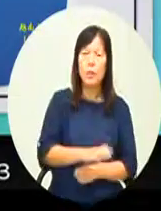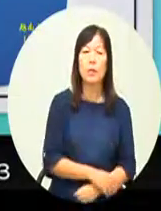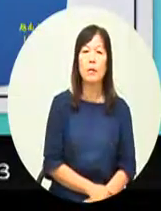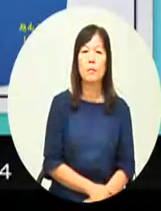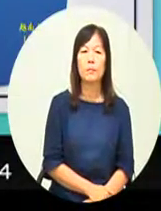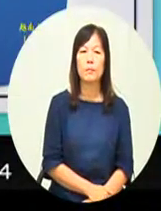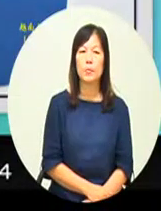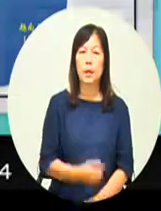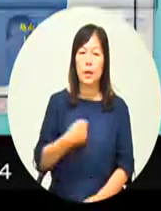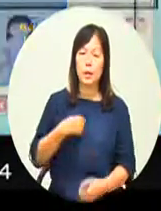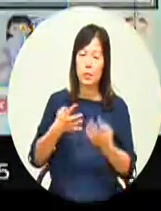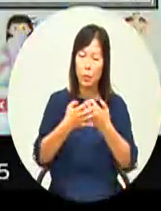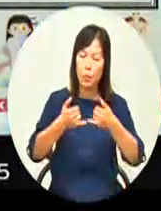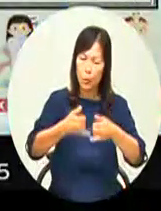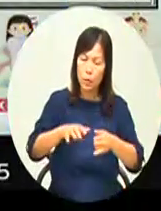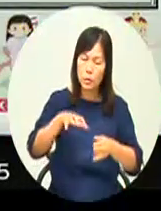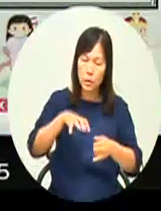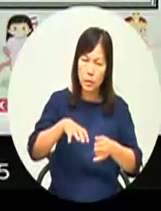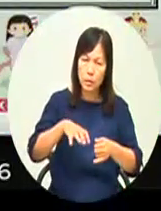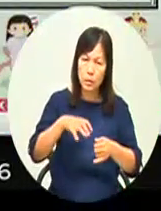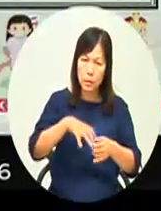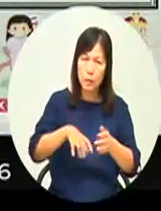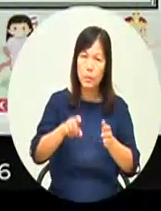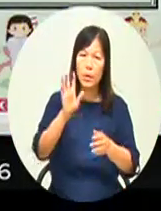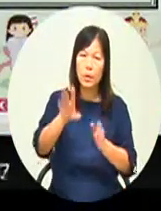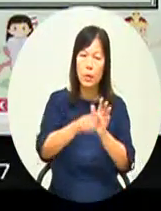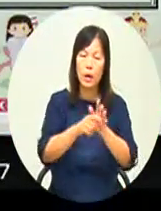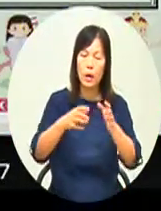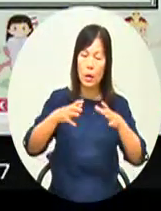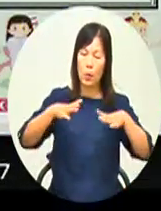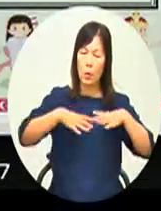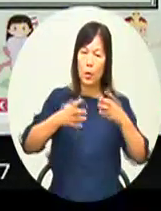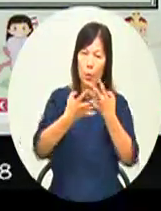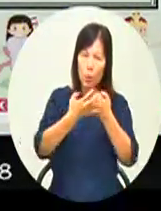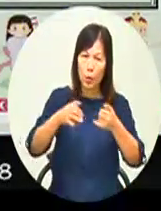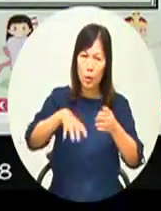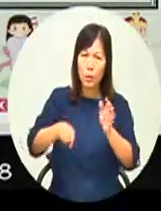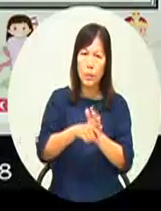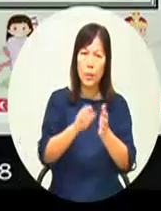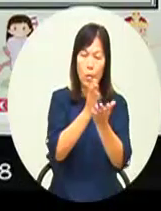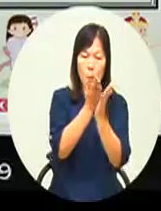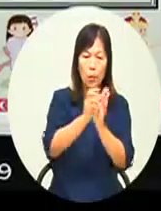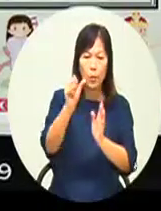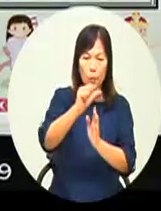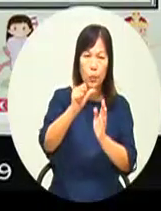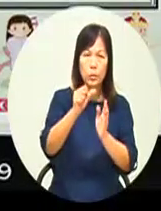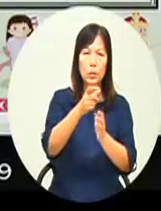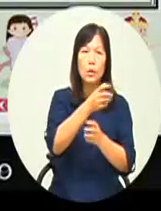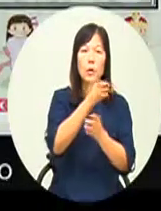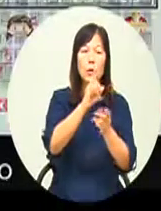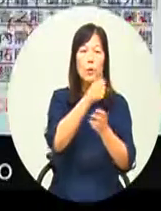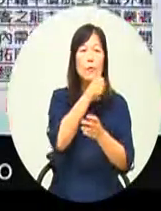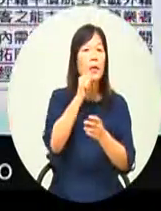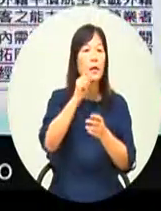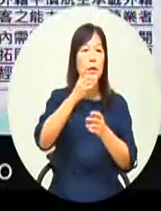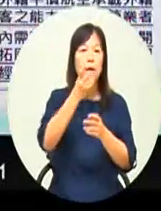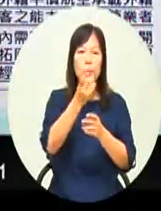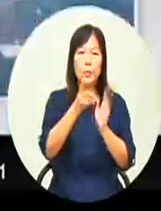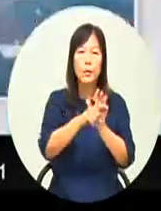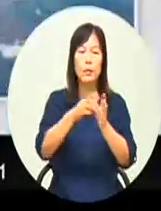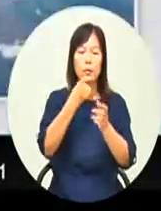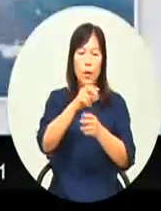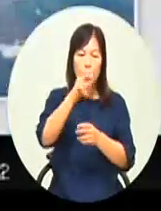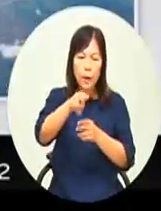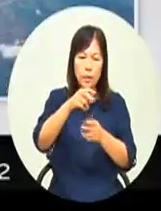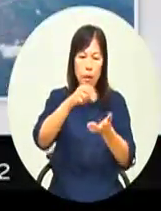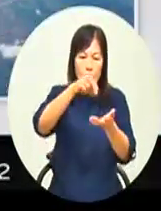前我们的网站上面，包括我们的这个官网上面，这个五种的这个翻译语言也都没有在印，也没有看到